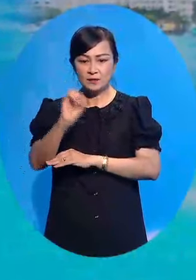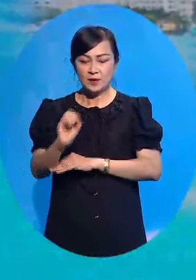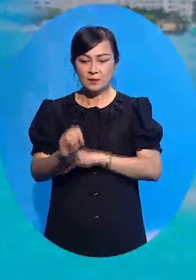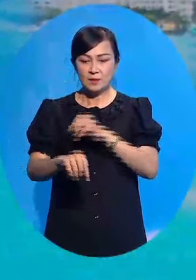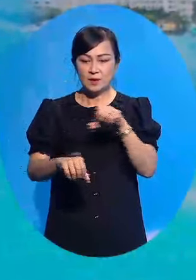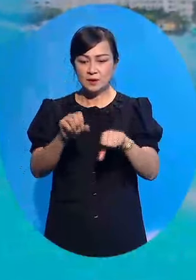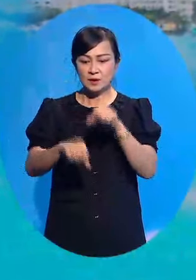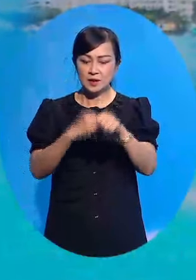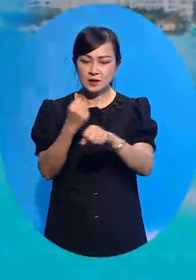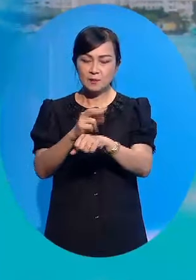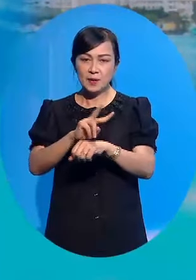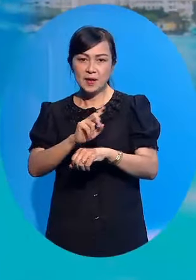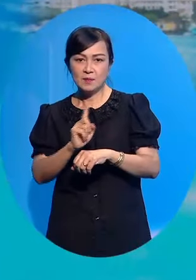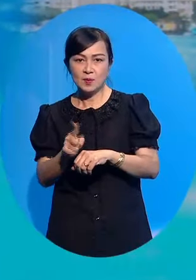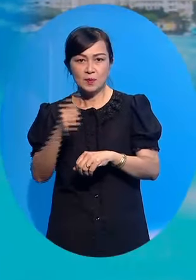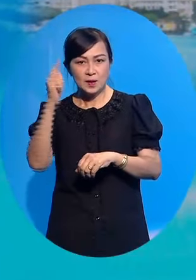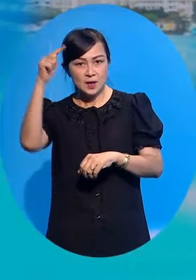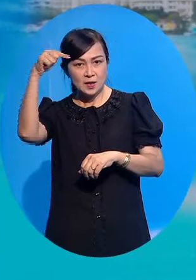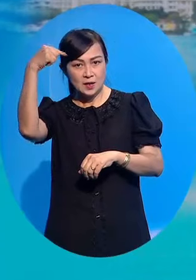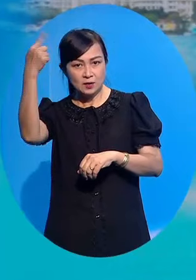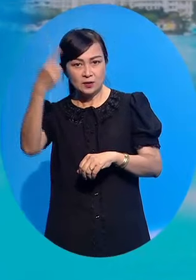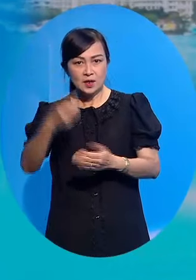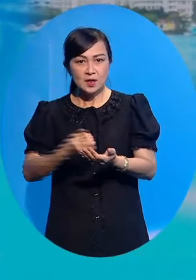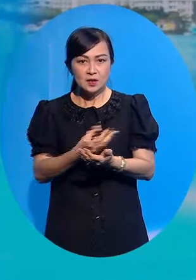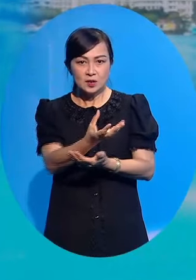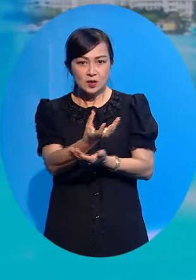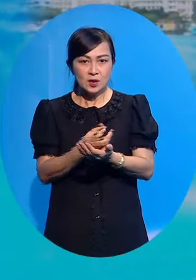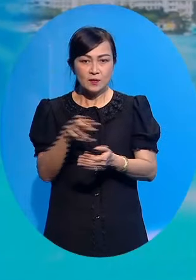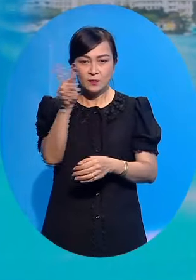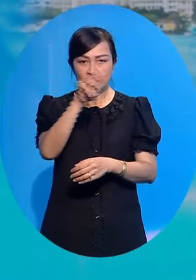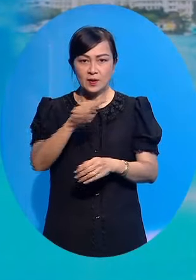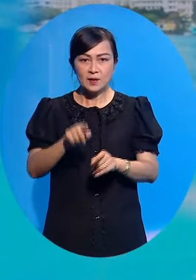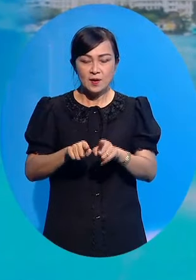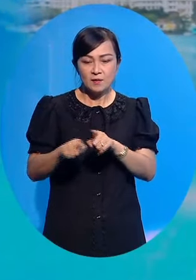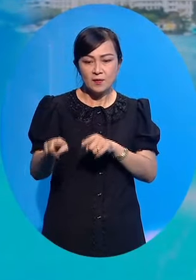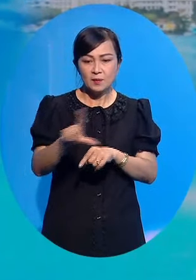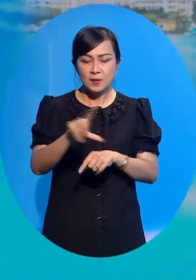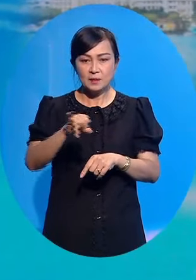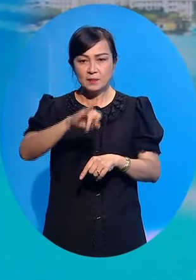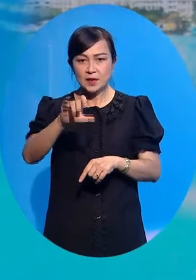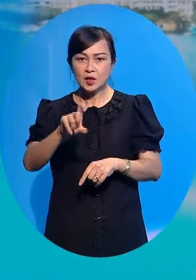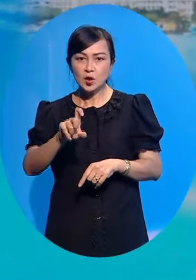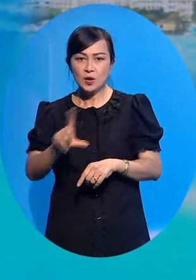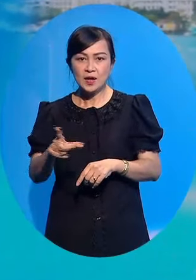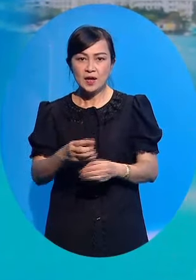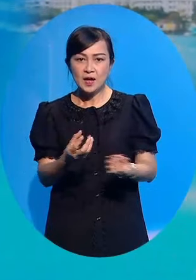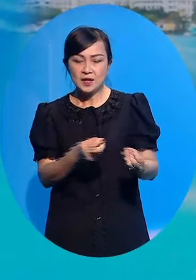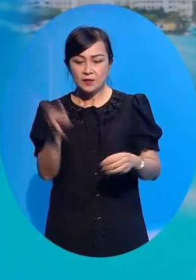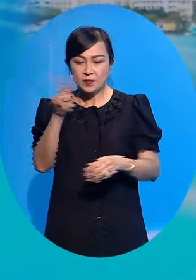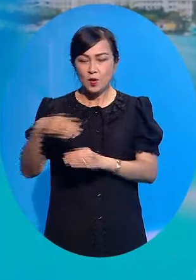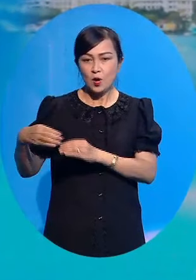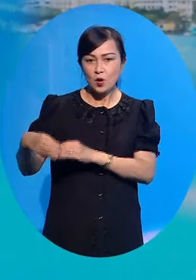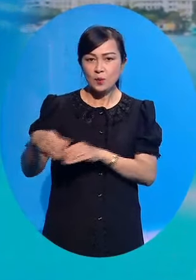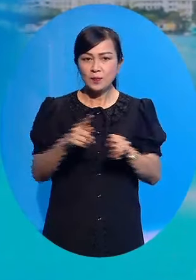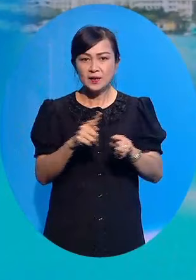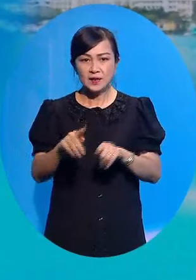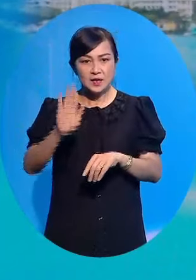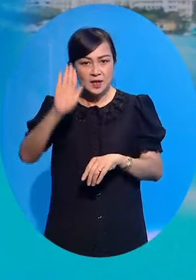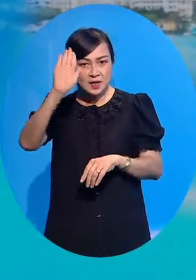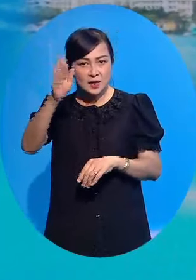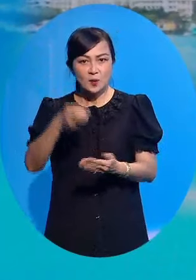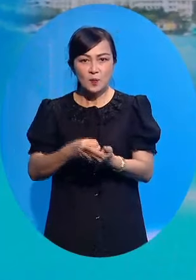năm 2021. Đây là lần đầu tiên kim ngạch xuất nhập khẩu Việt Nam vượt mốc 700 tỷ đô la Mỹ, đưa Việt Nam vào nhóm các nền kinh tế hàng